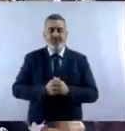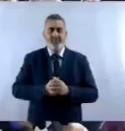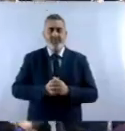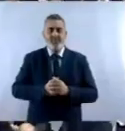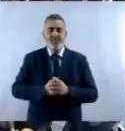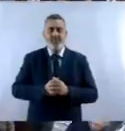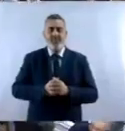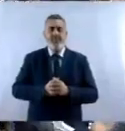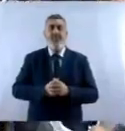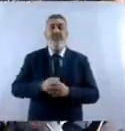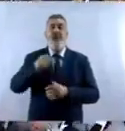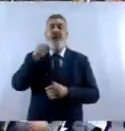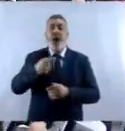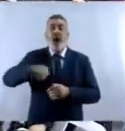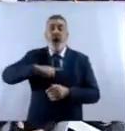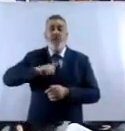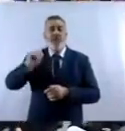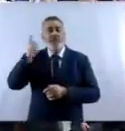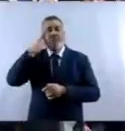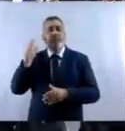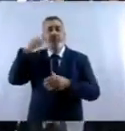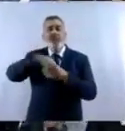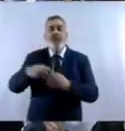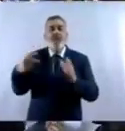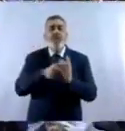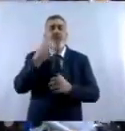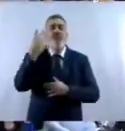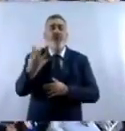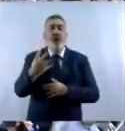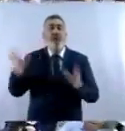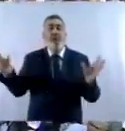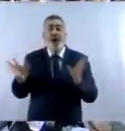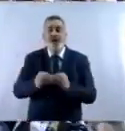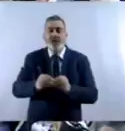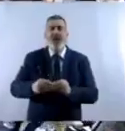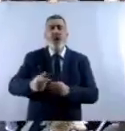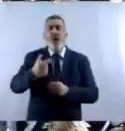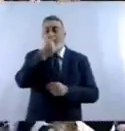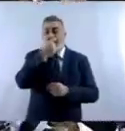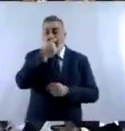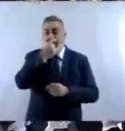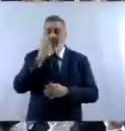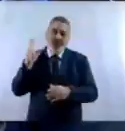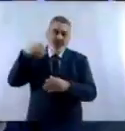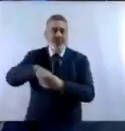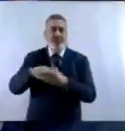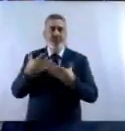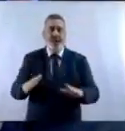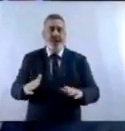που μπήκαμε στην πολιτική το 2004 μαζί με τον Κώστα τον Καραμαλή.